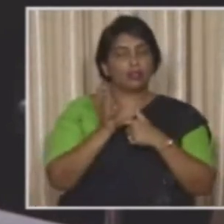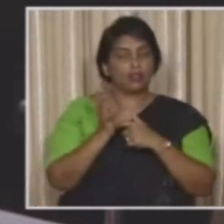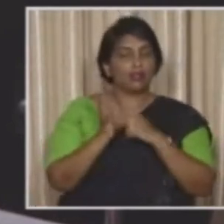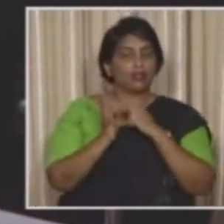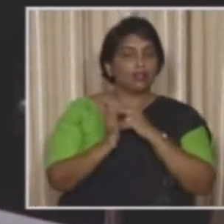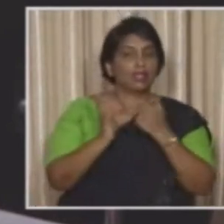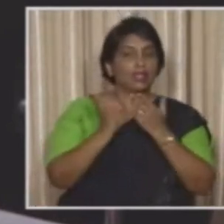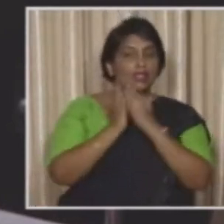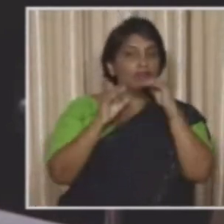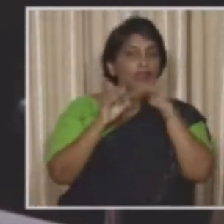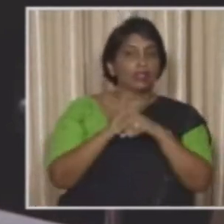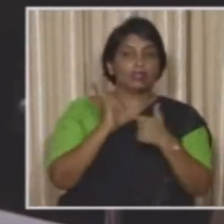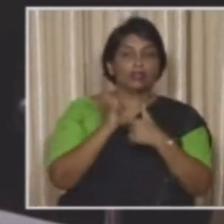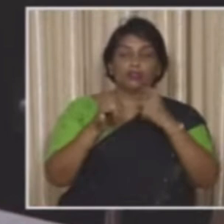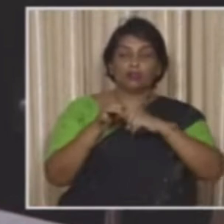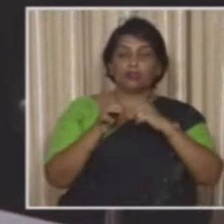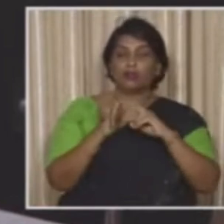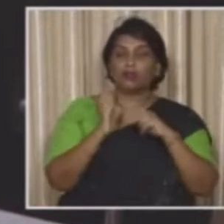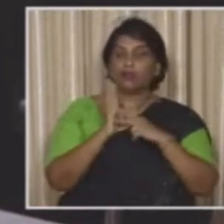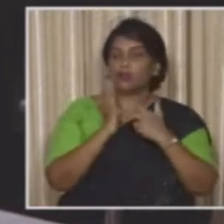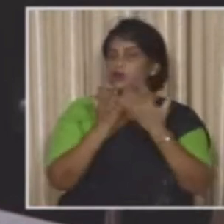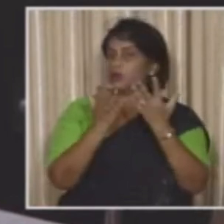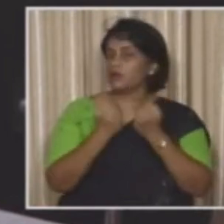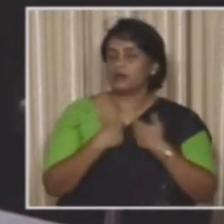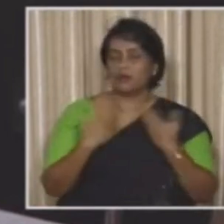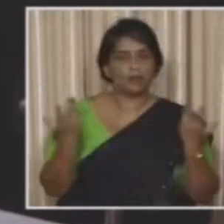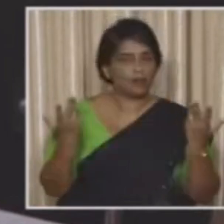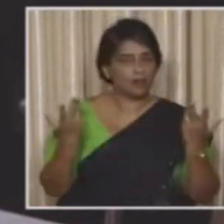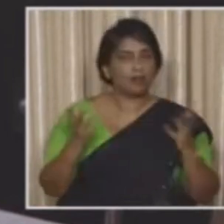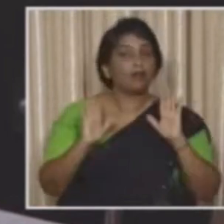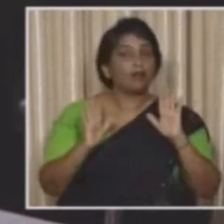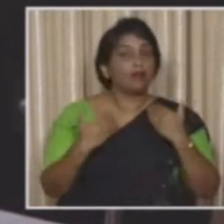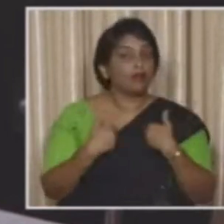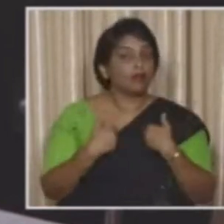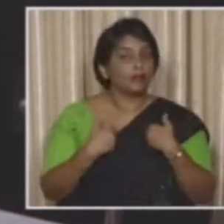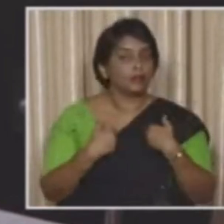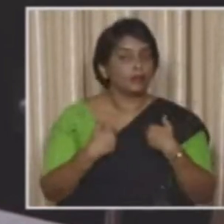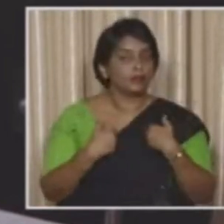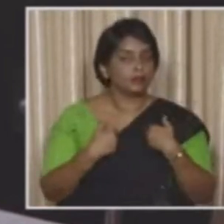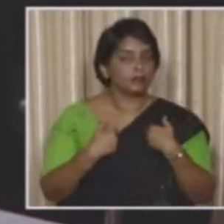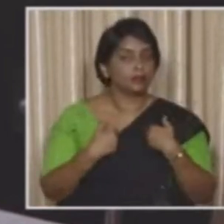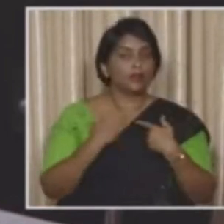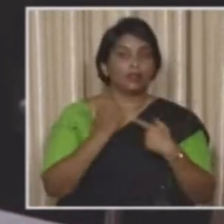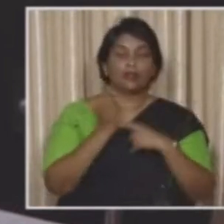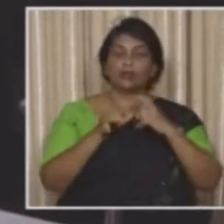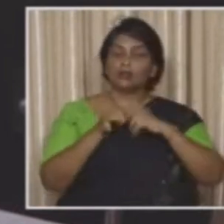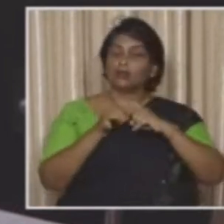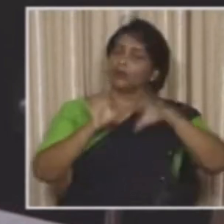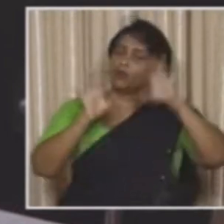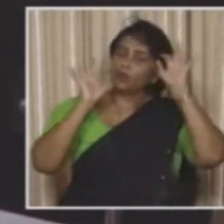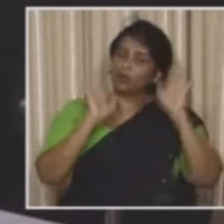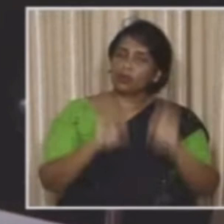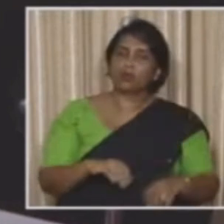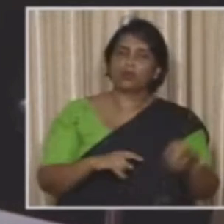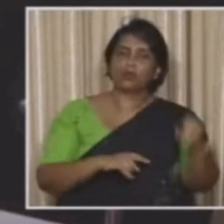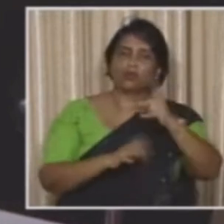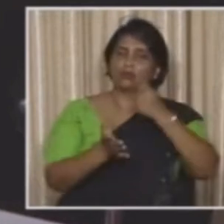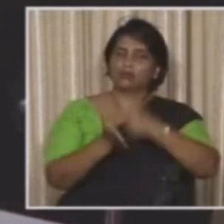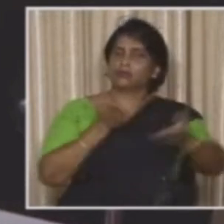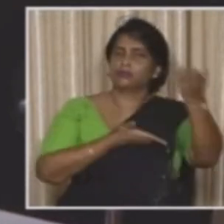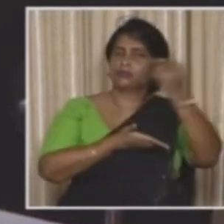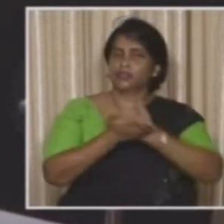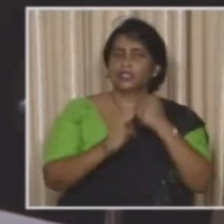අදානිට ඉන්දියාව ඇතුලේ ටෙන්ඩර් කැඳවීමකින් තොරව විදුලි බල ව්‍යාපෘතියක් හම්බ වෙන්නේ නැහැ. හැබැයි අපි ටෙන්ඩර් කැඳවීමකින් තොරව තමුන්වන්සල් ඇග්‍රීමෙන්ට් එකක් අත්සන්